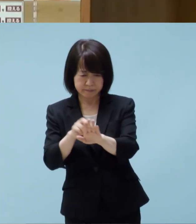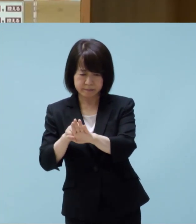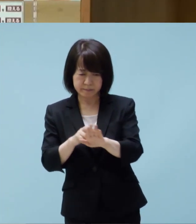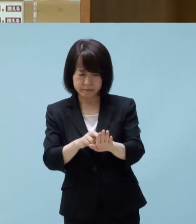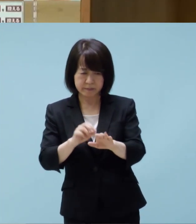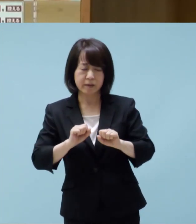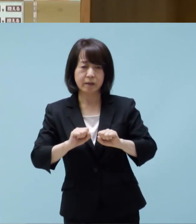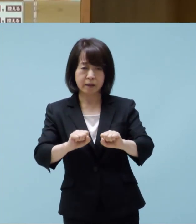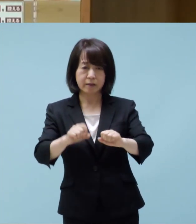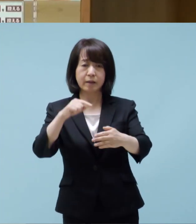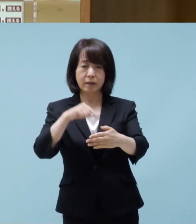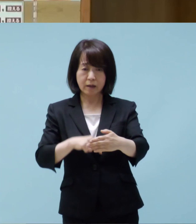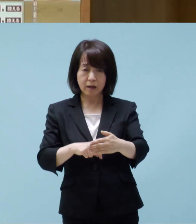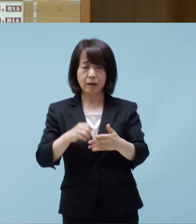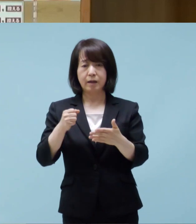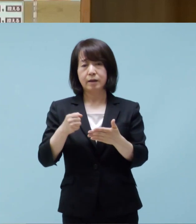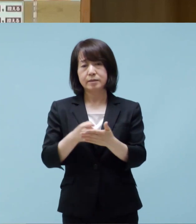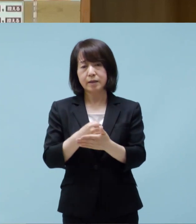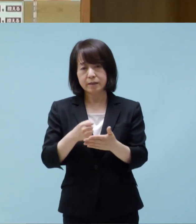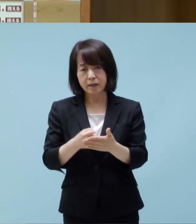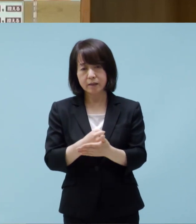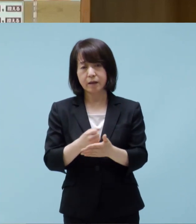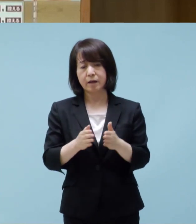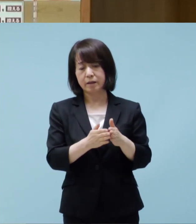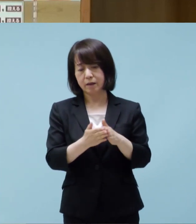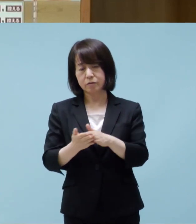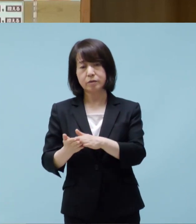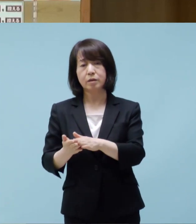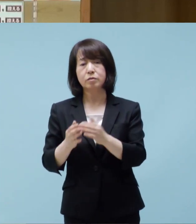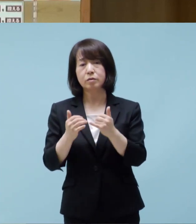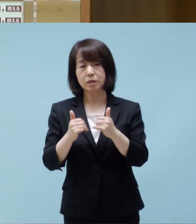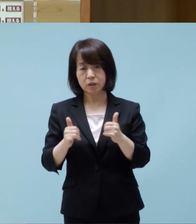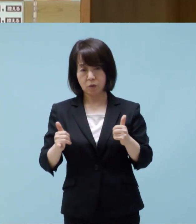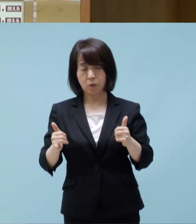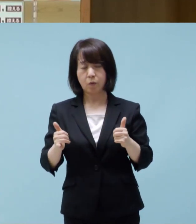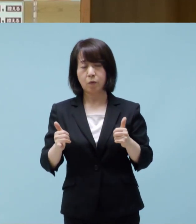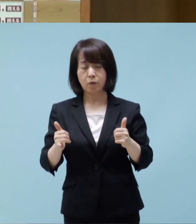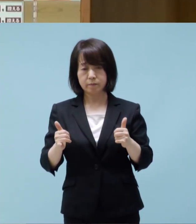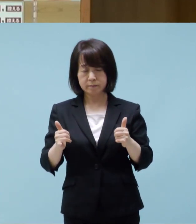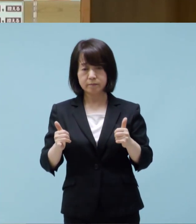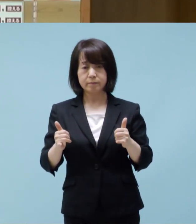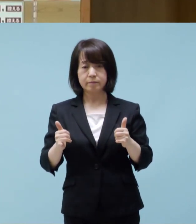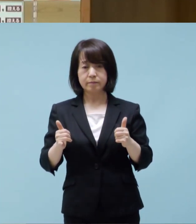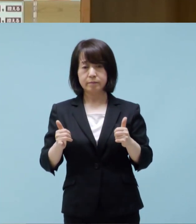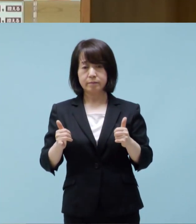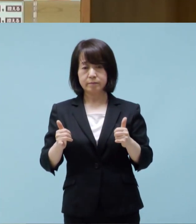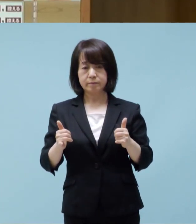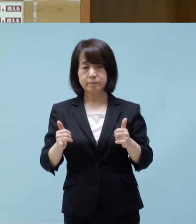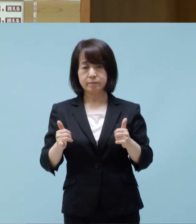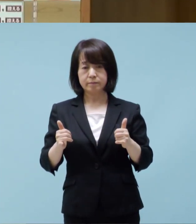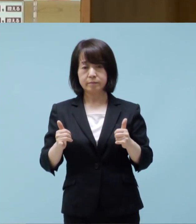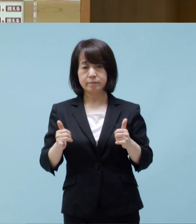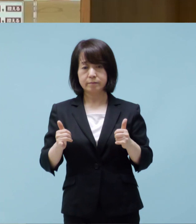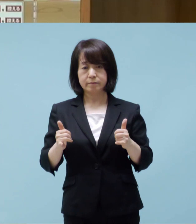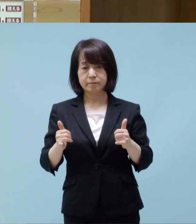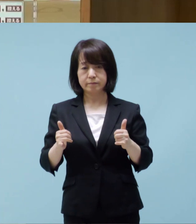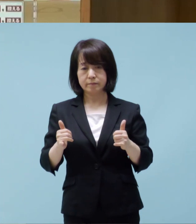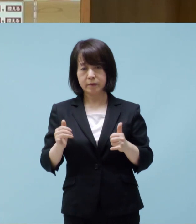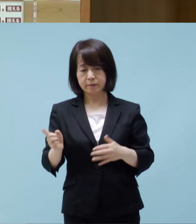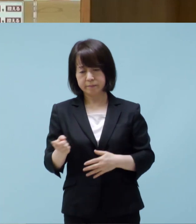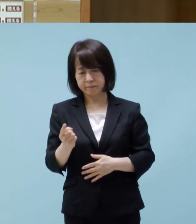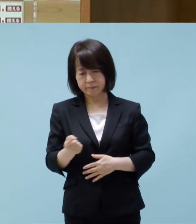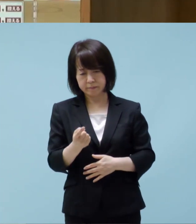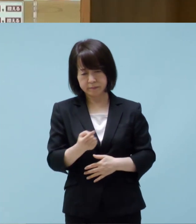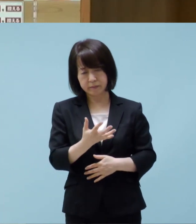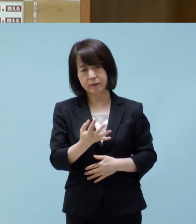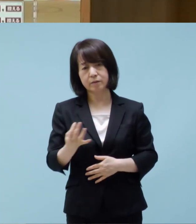念ながら命を落とす方がですね、まあ、多数出てしまっている。この